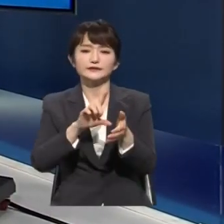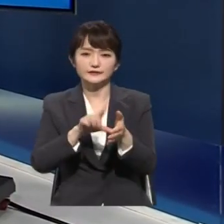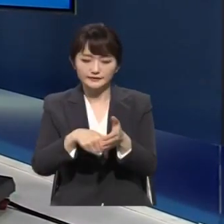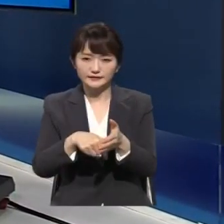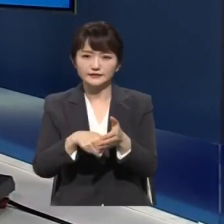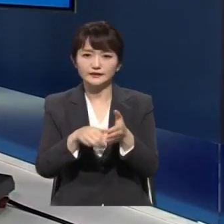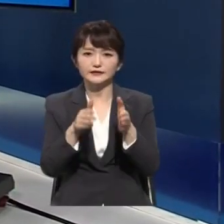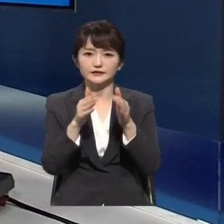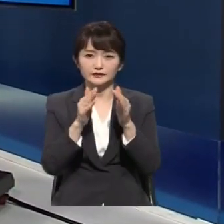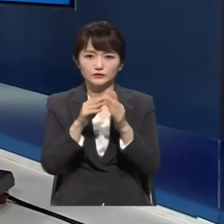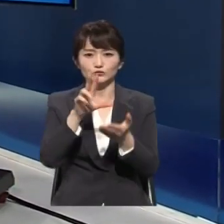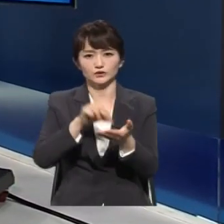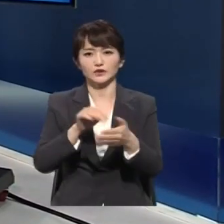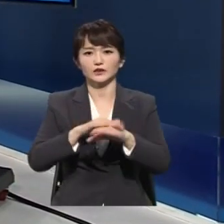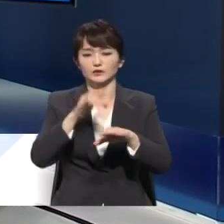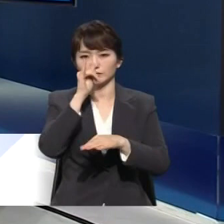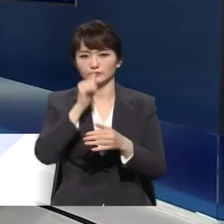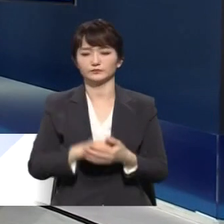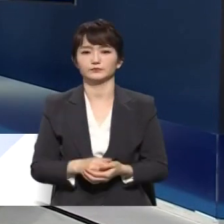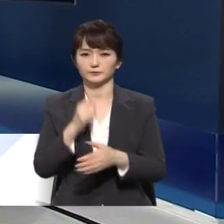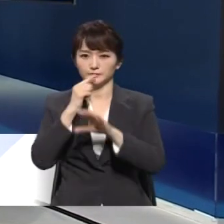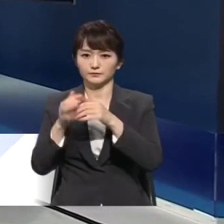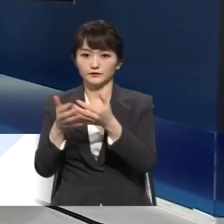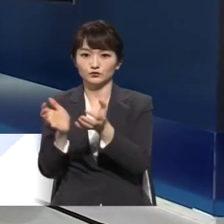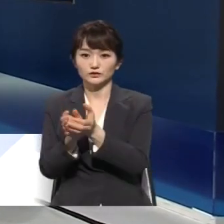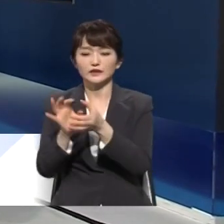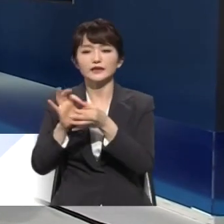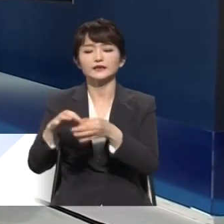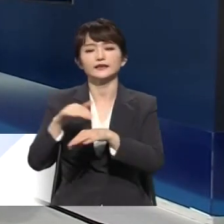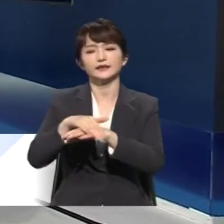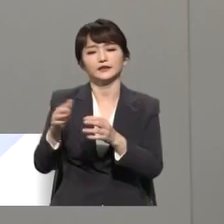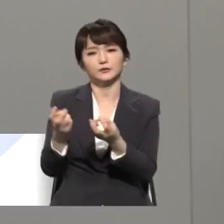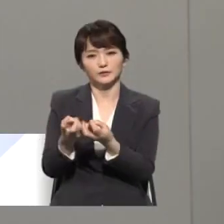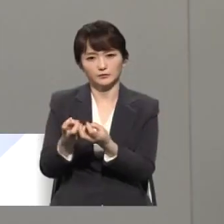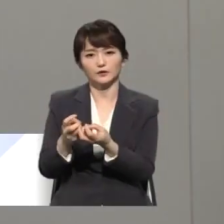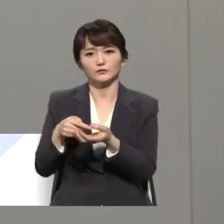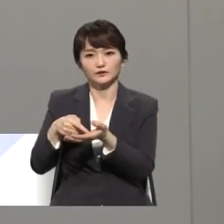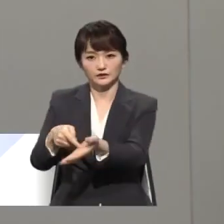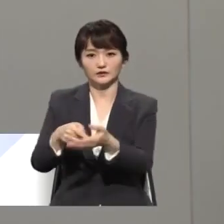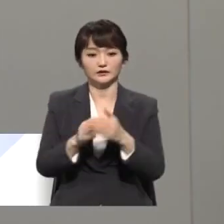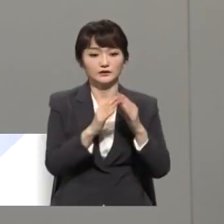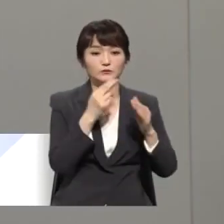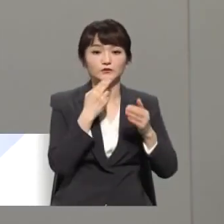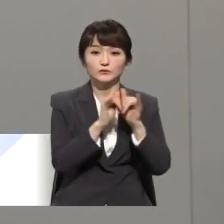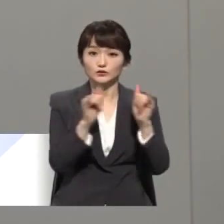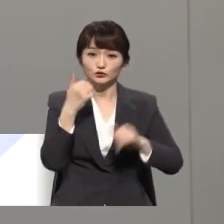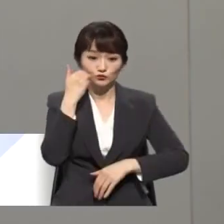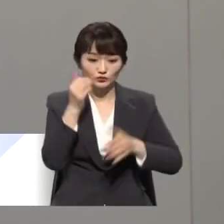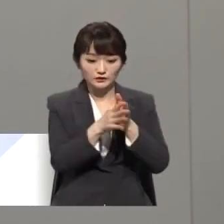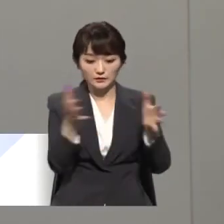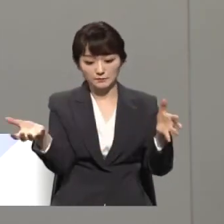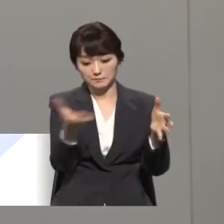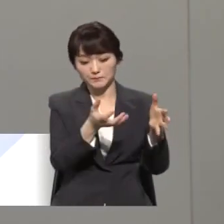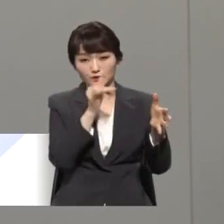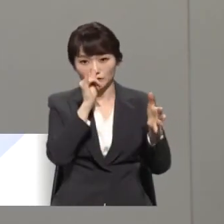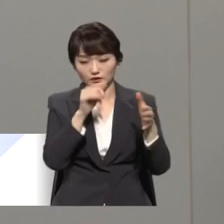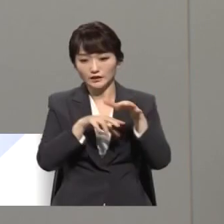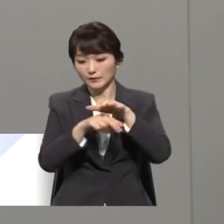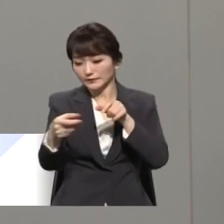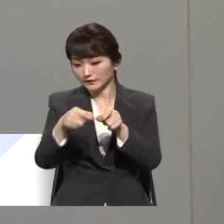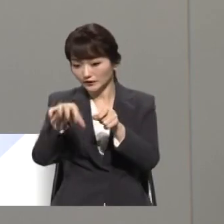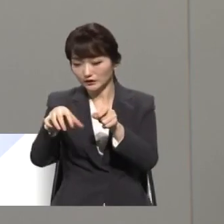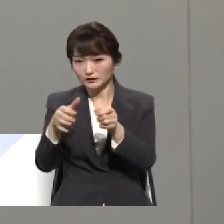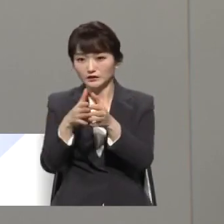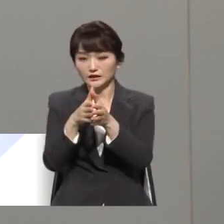밴쿠버의 기본 주택과 민주당의 누구나 지 프로젝트가 그대 아닙니다 무주택자 라면 누구나 이 찍을 수가 있고 역세권 좋은 입지